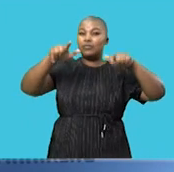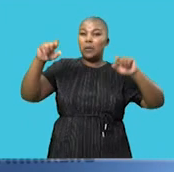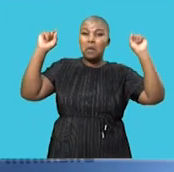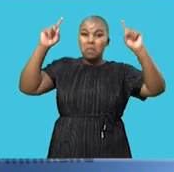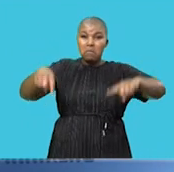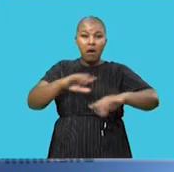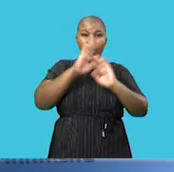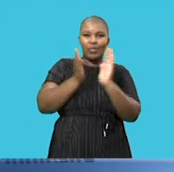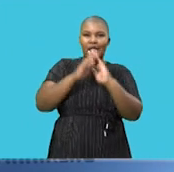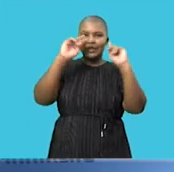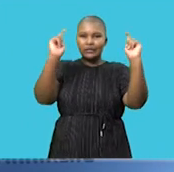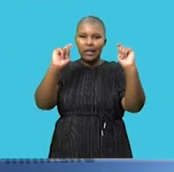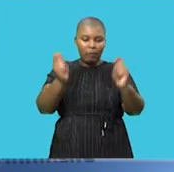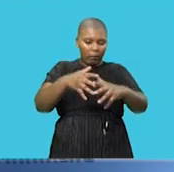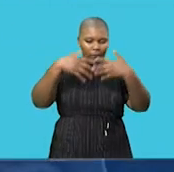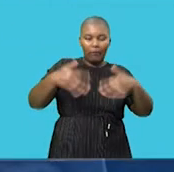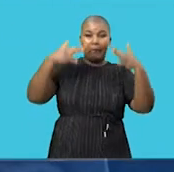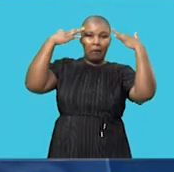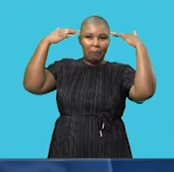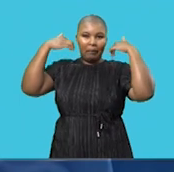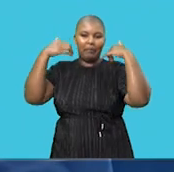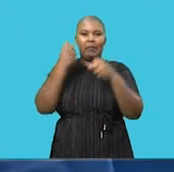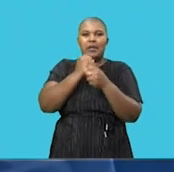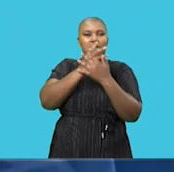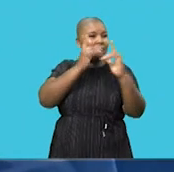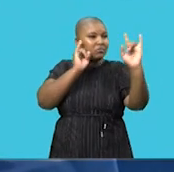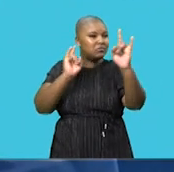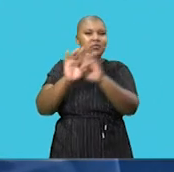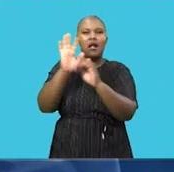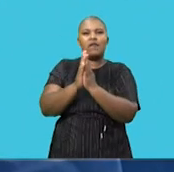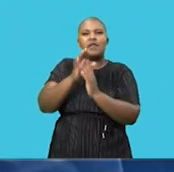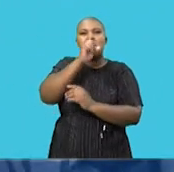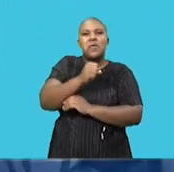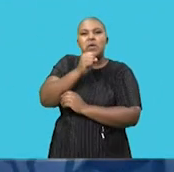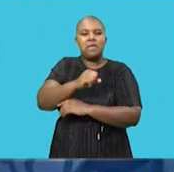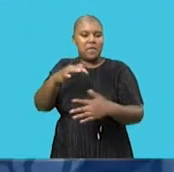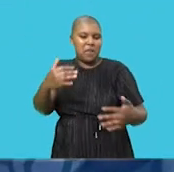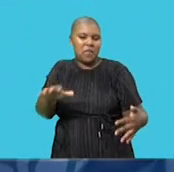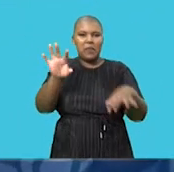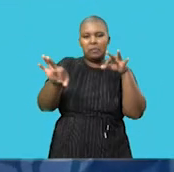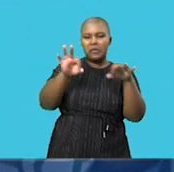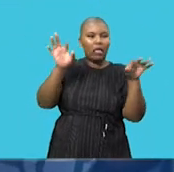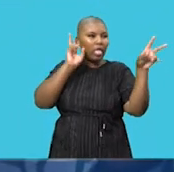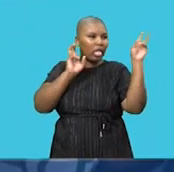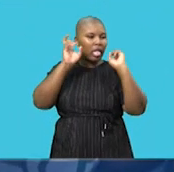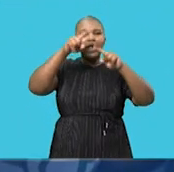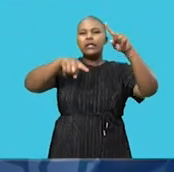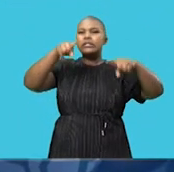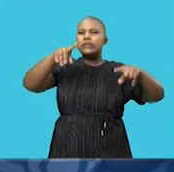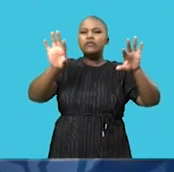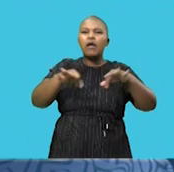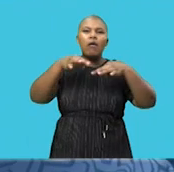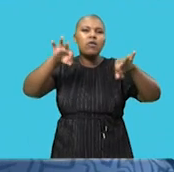khona ngendololwane kulo mcimbi yobubophela izingqalabutho ezinkulu kakhulu zezomculo kwimikhakha eyahlukahlukene yezomculo. Uyakuveza